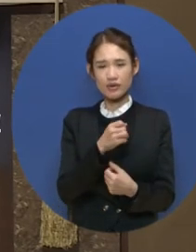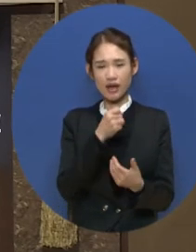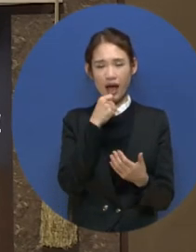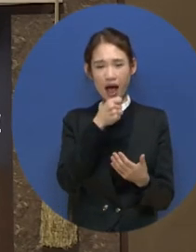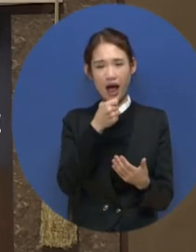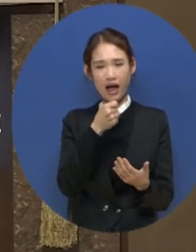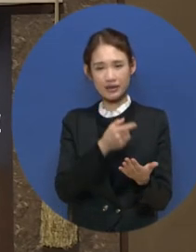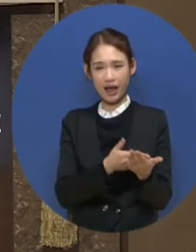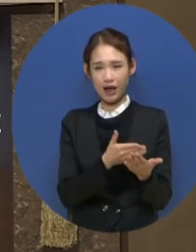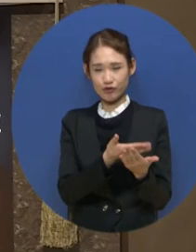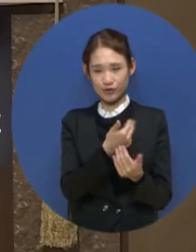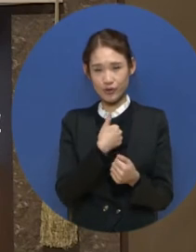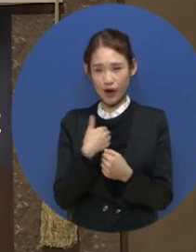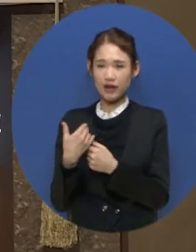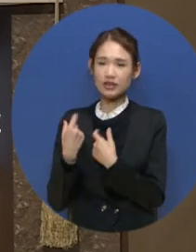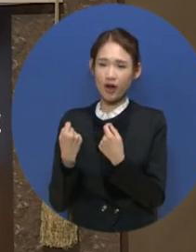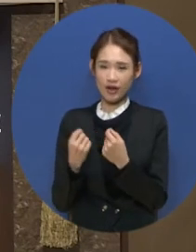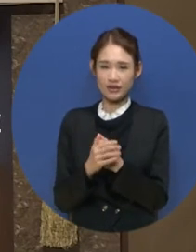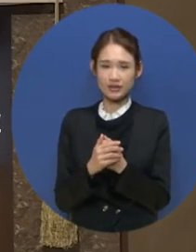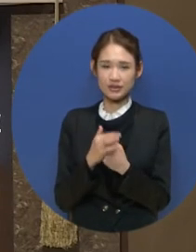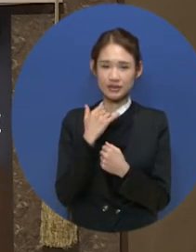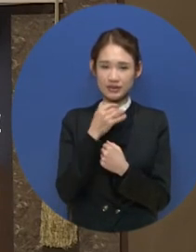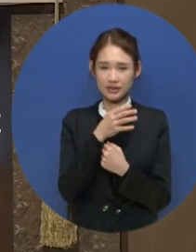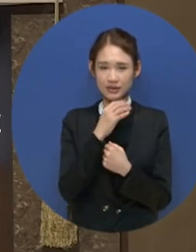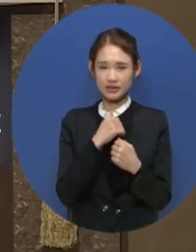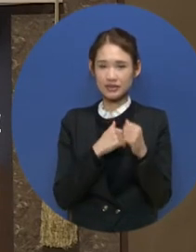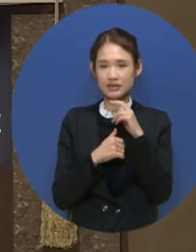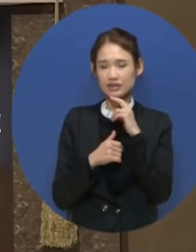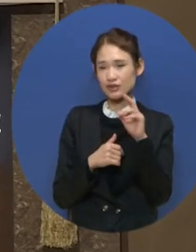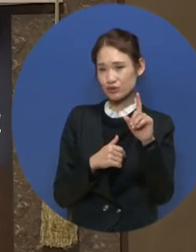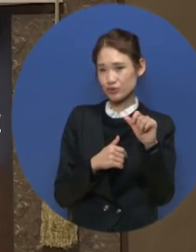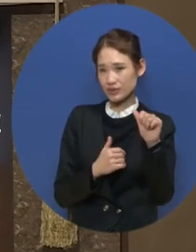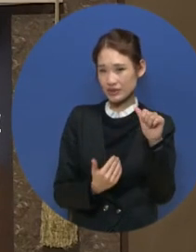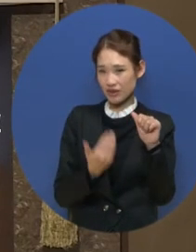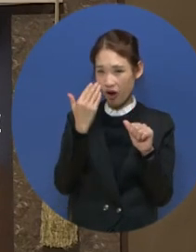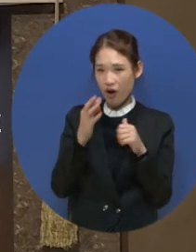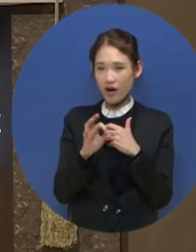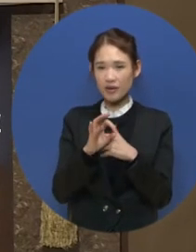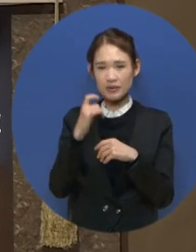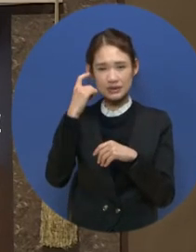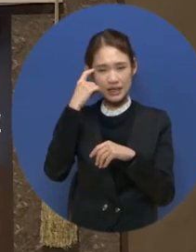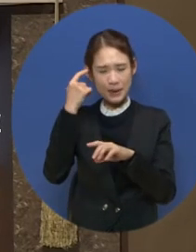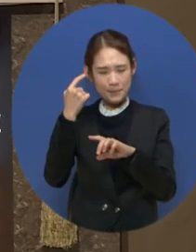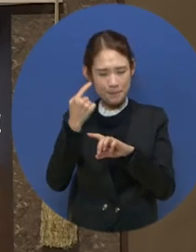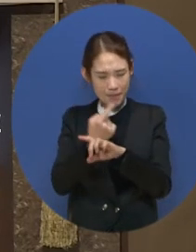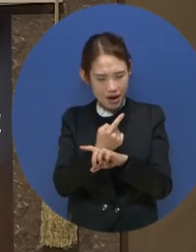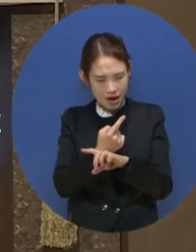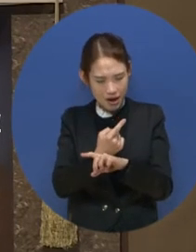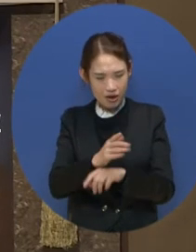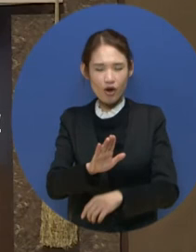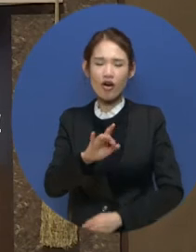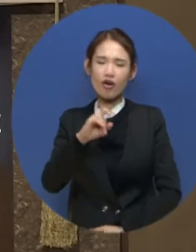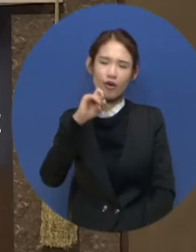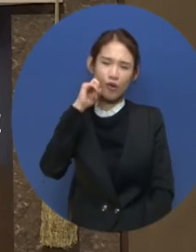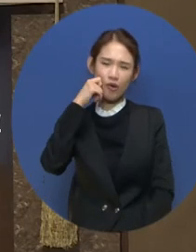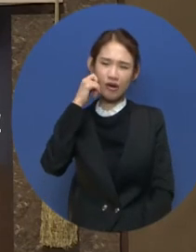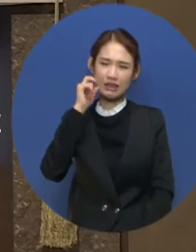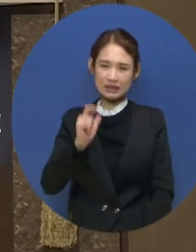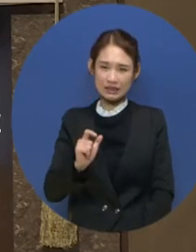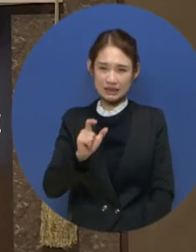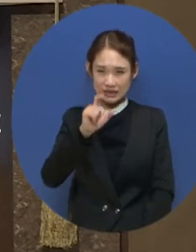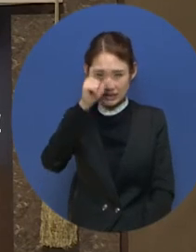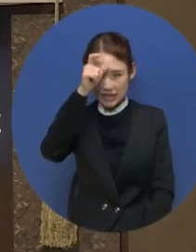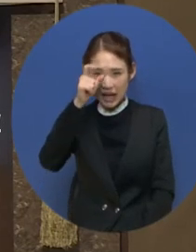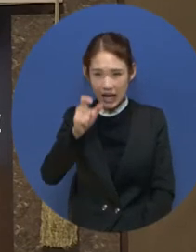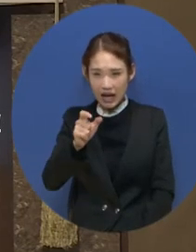님이나 저 같은 경우는 나이든 승 따 쌀을 넘어가면 생각 바꾸기 쉽지 안됩니다 예 그런데 오히려 갑니다